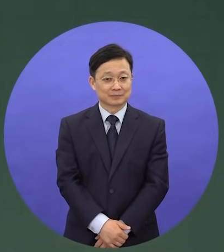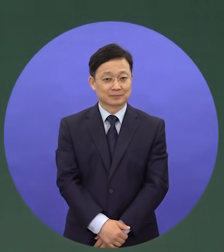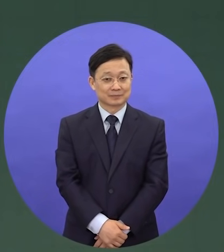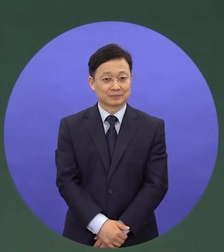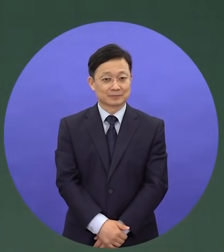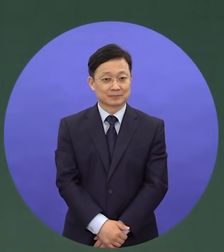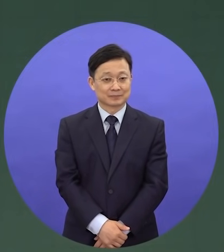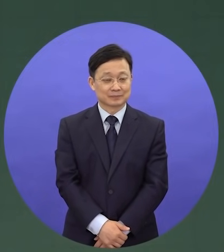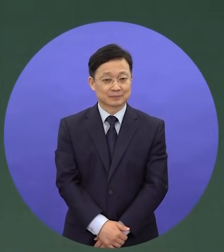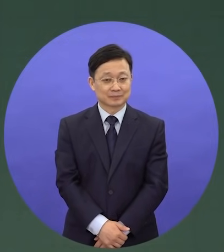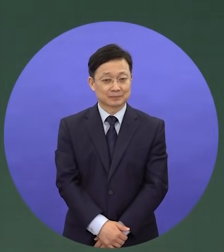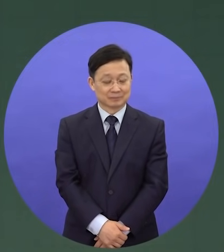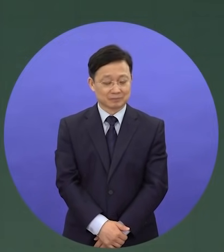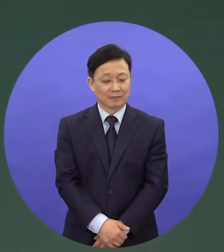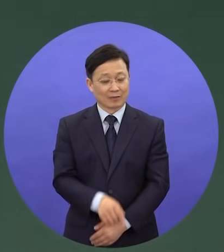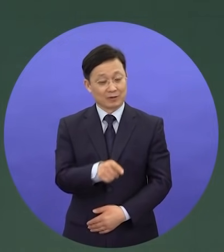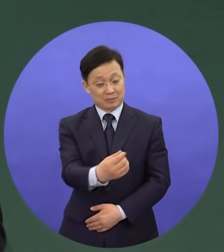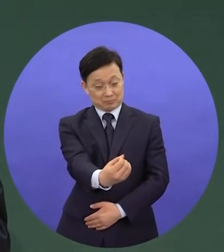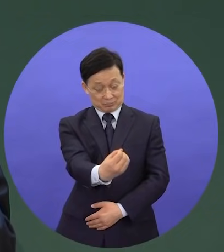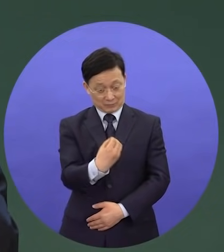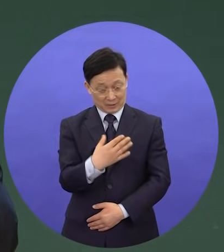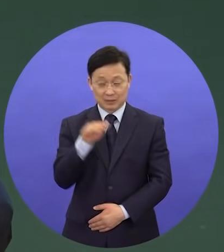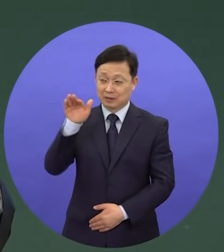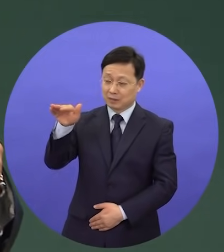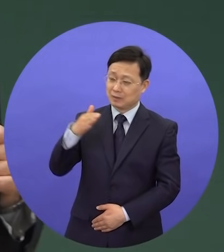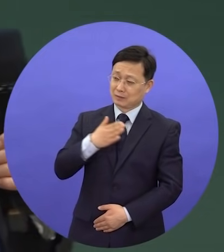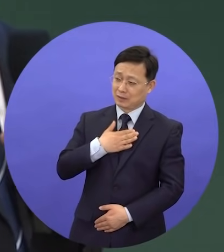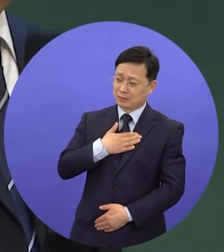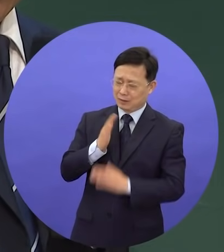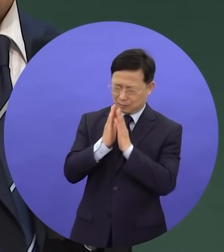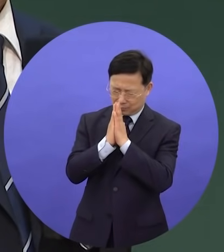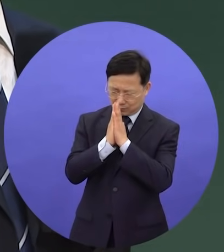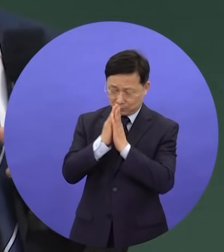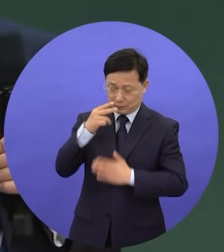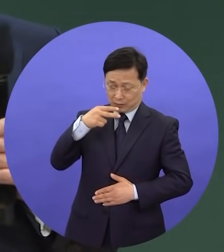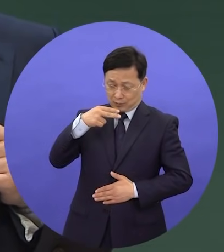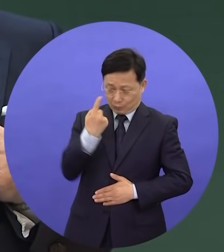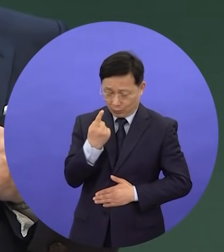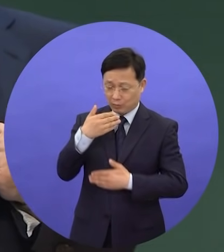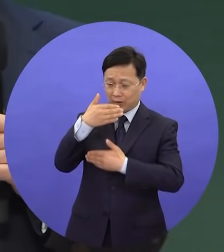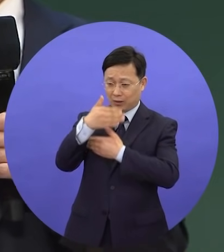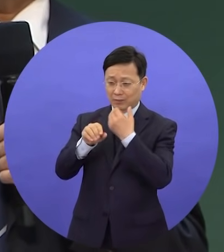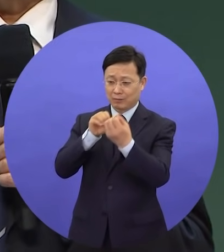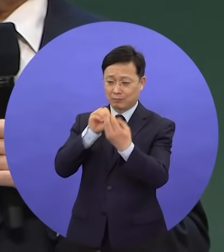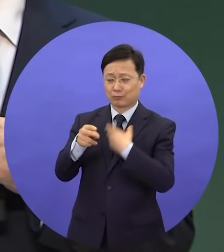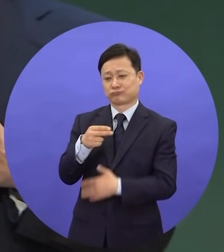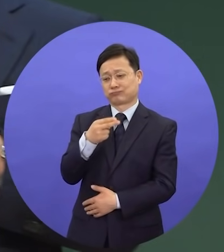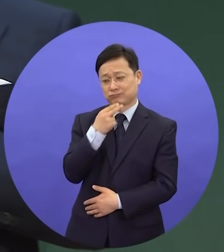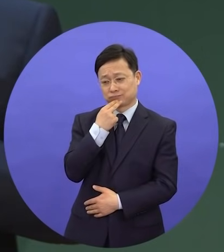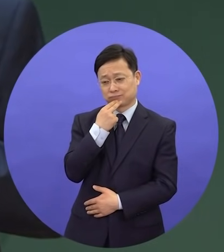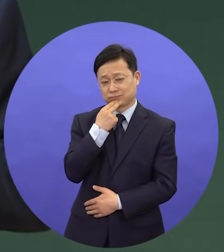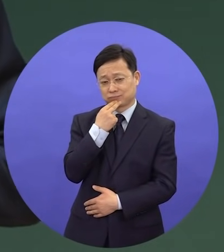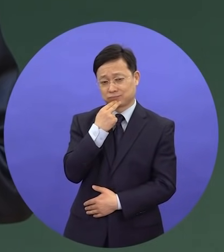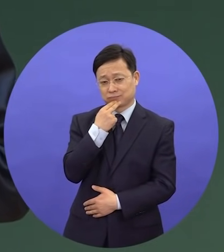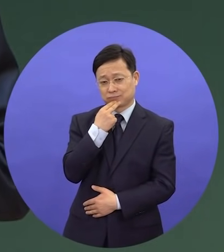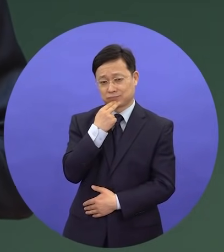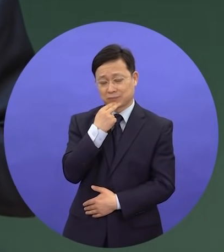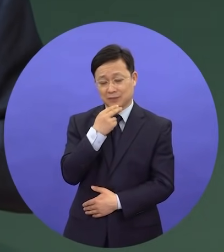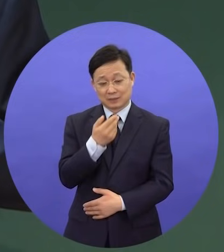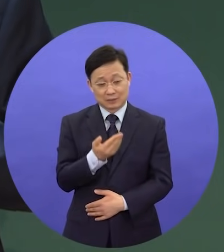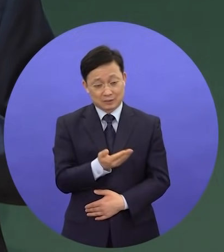나는 응답이 없다. Some of you might think, I don't have any answers. 이런 분들 꼭 오늘 메시지